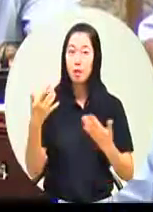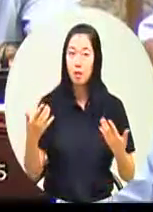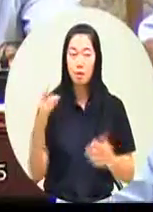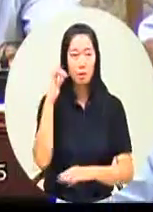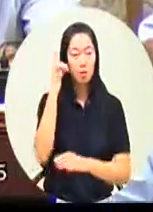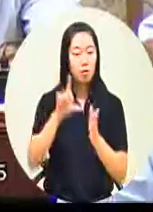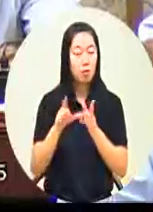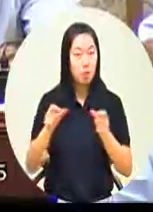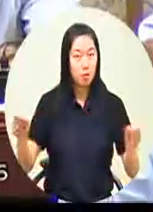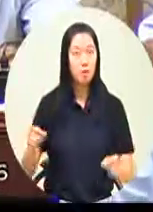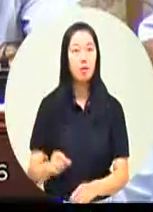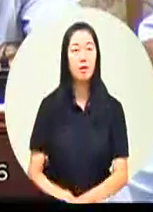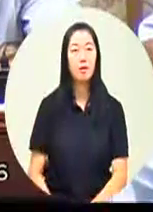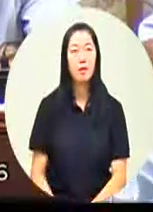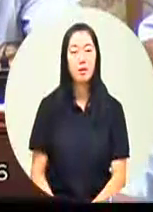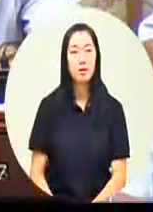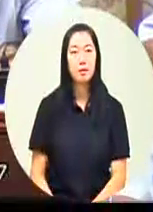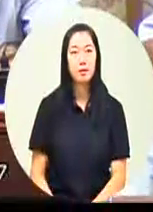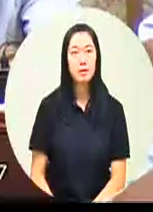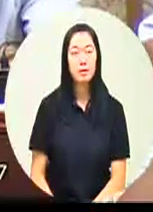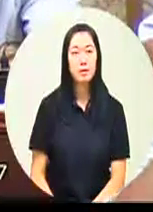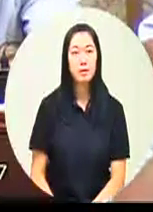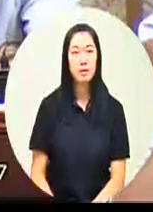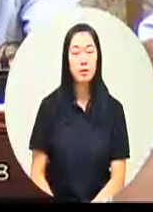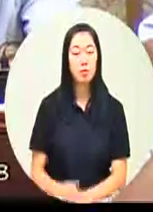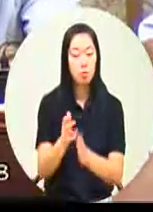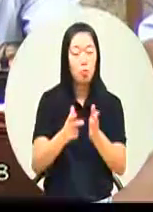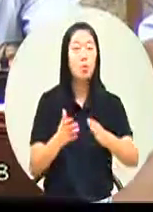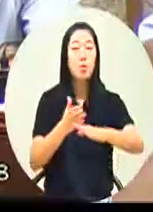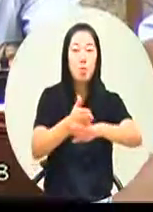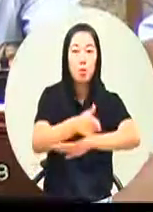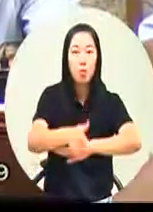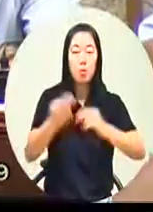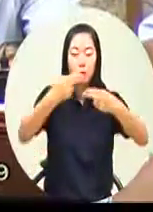实火车才会过来。那火车过了之后，当然那个